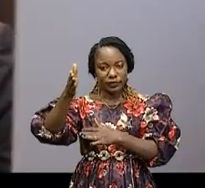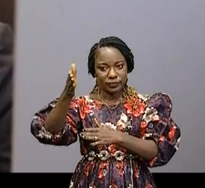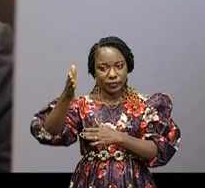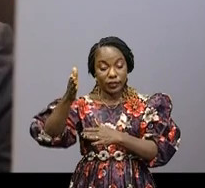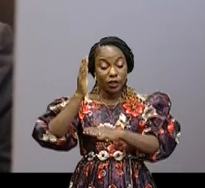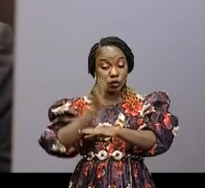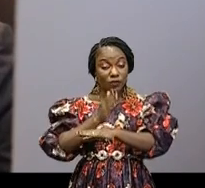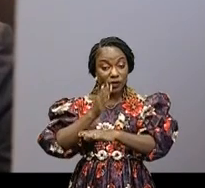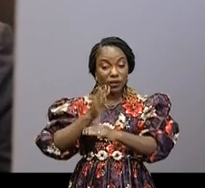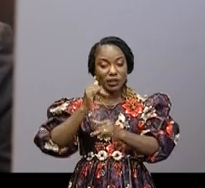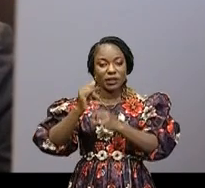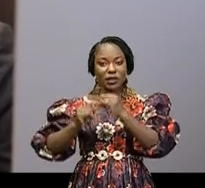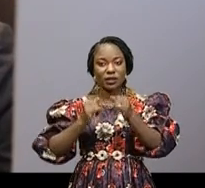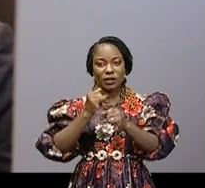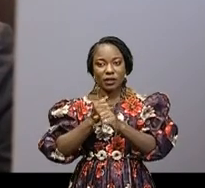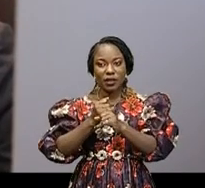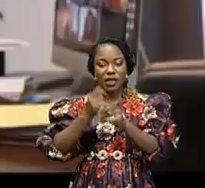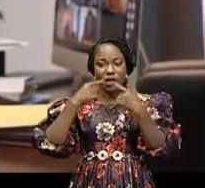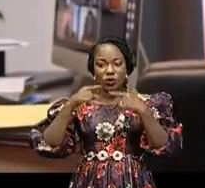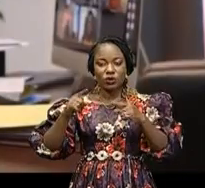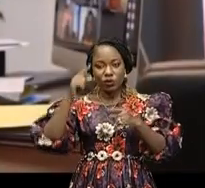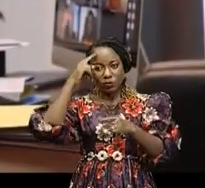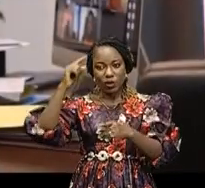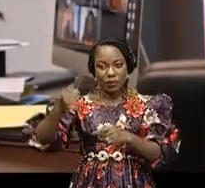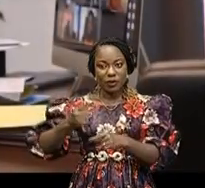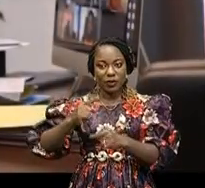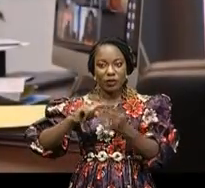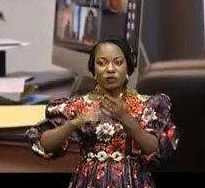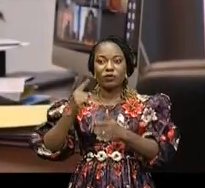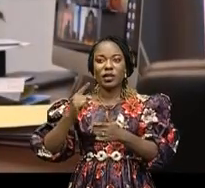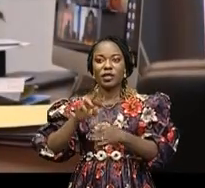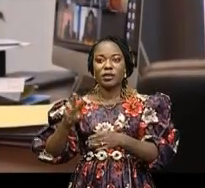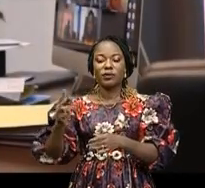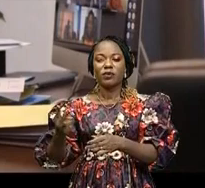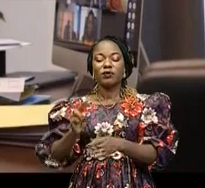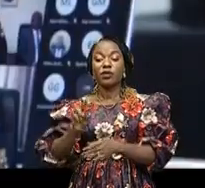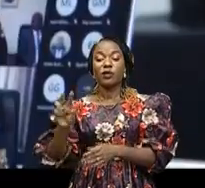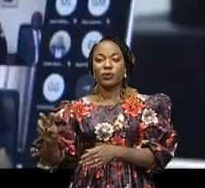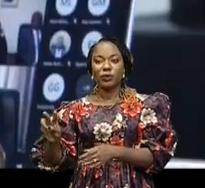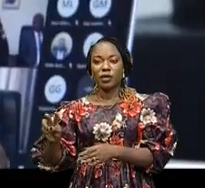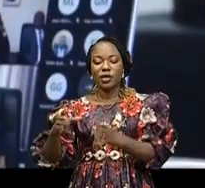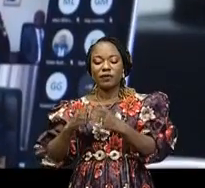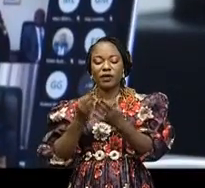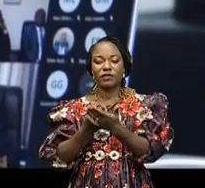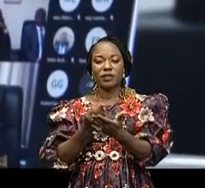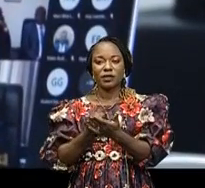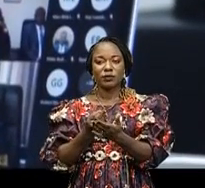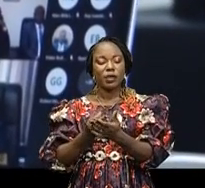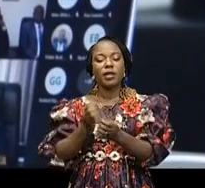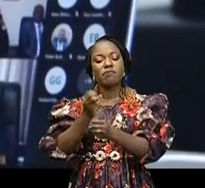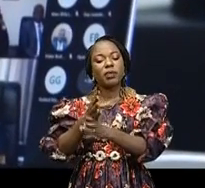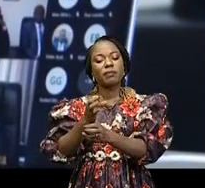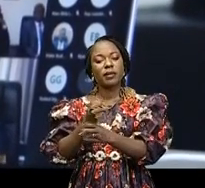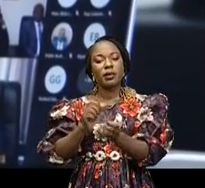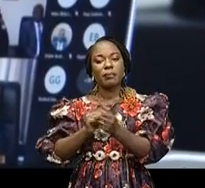Une conférence internationale est annoncée pour ce premier trimestre de l'année 2022 avec le financement déjà rendu disponible